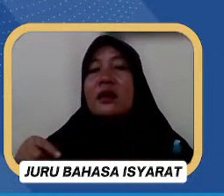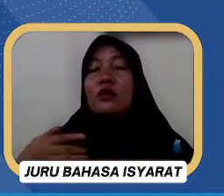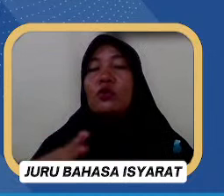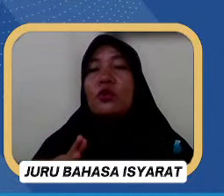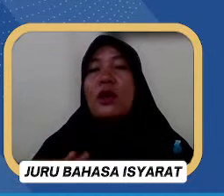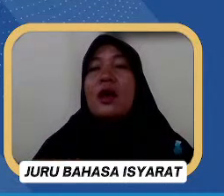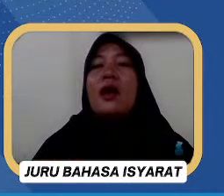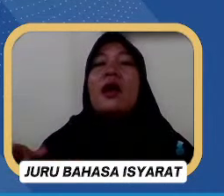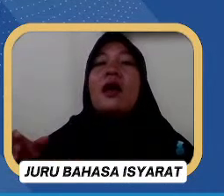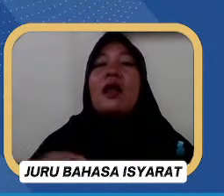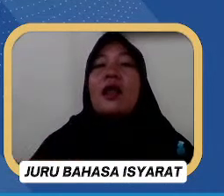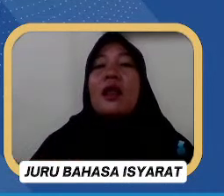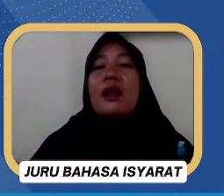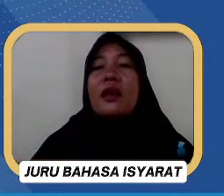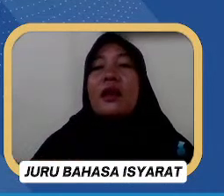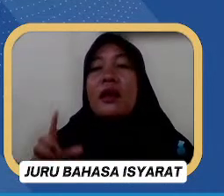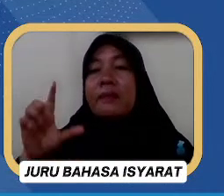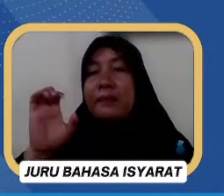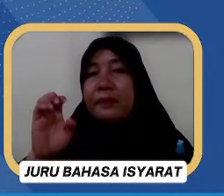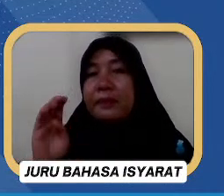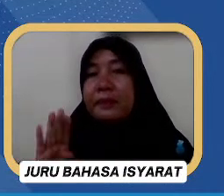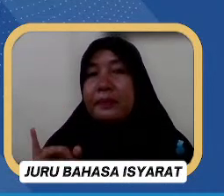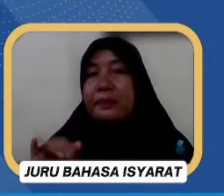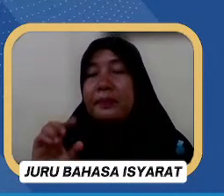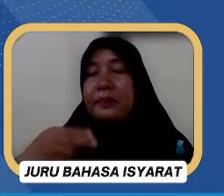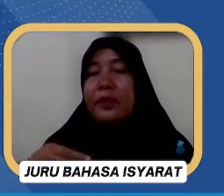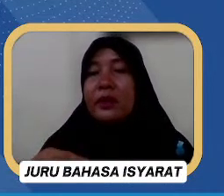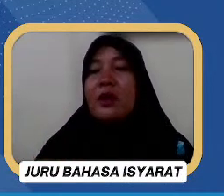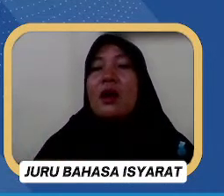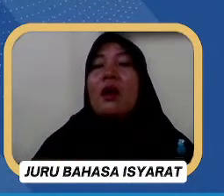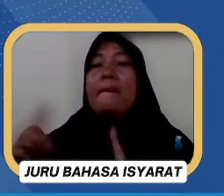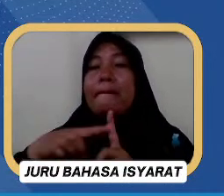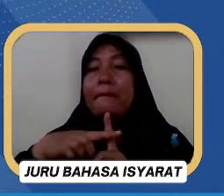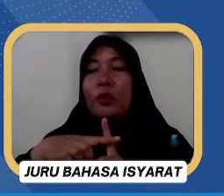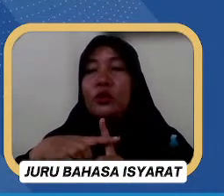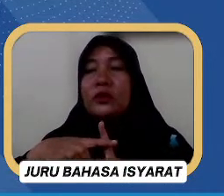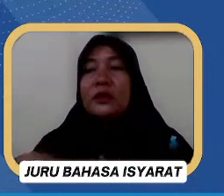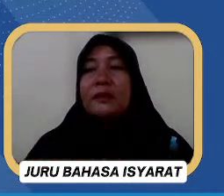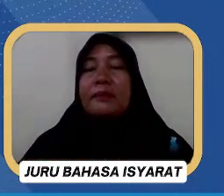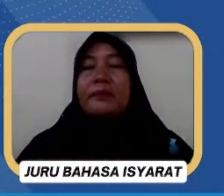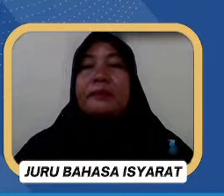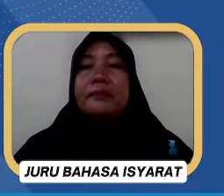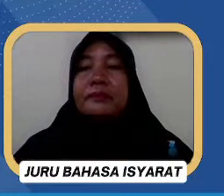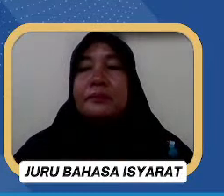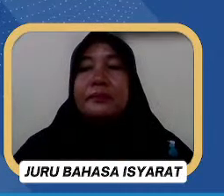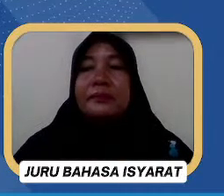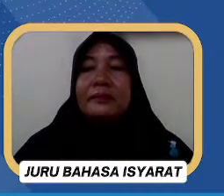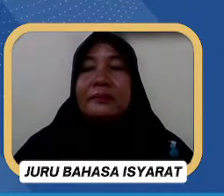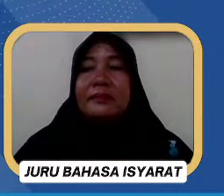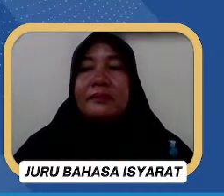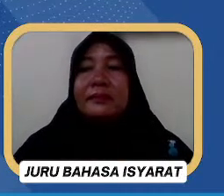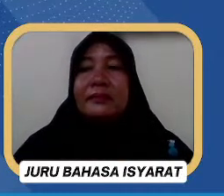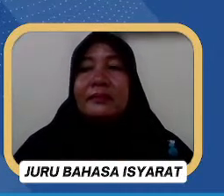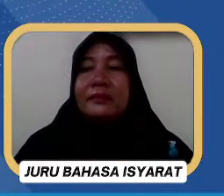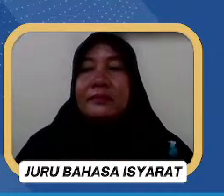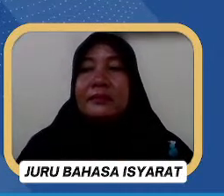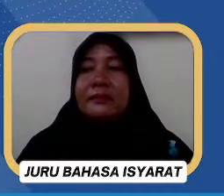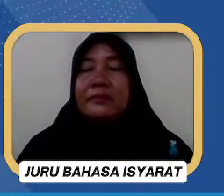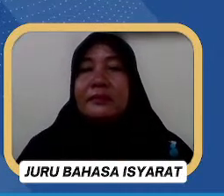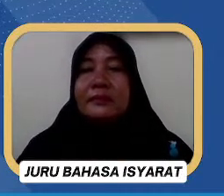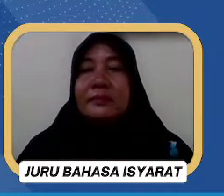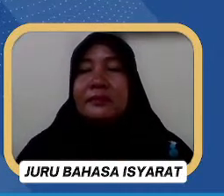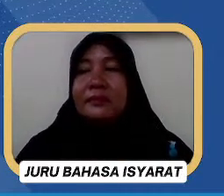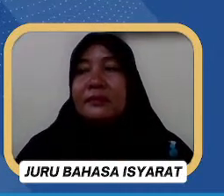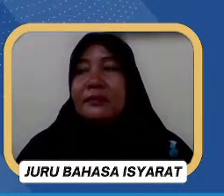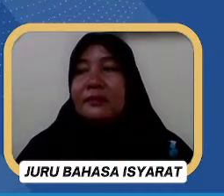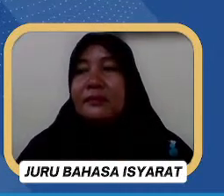teman-teman di ranah digital itu mengawal kasus nasional yang Satu Indonesia, menggegerkan Satu Indonesia ya. Seperti itu karena apa?